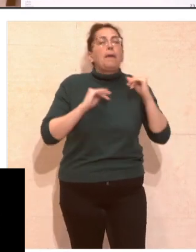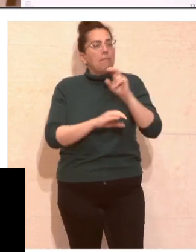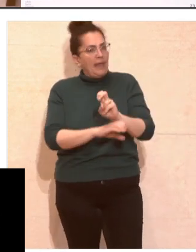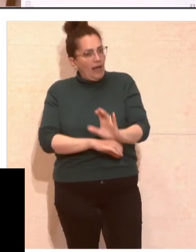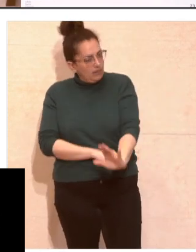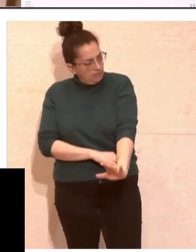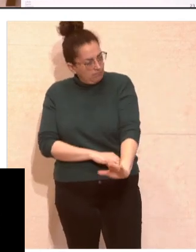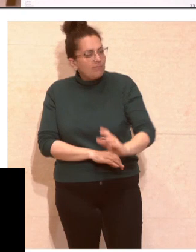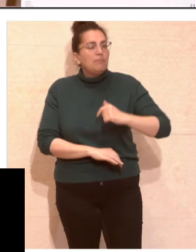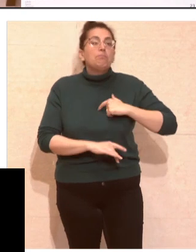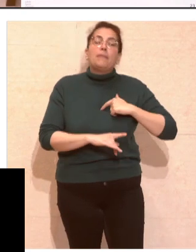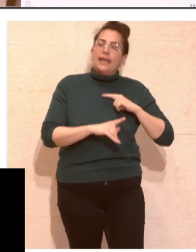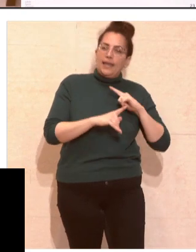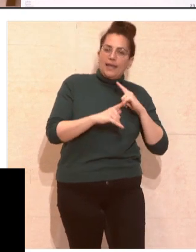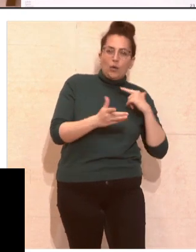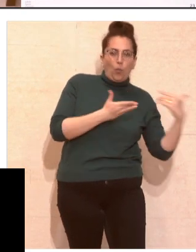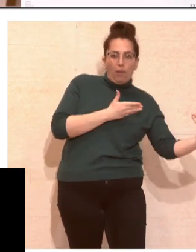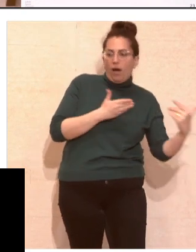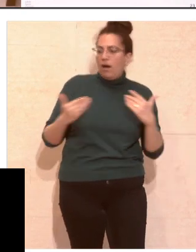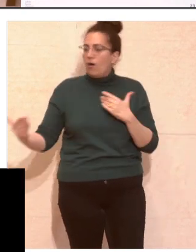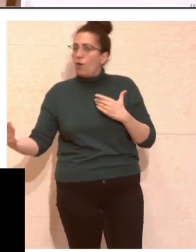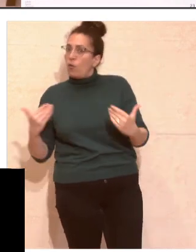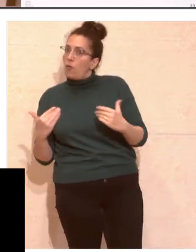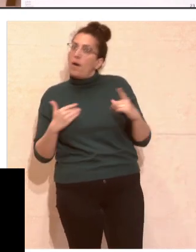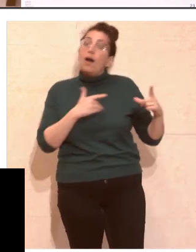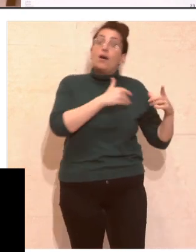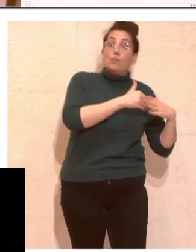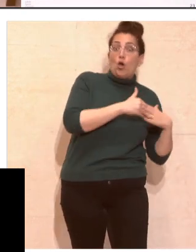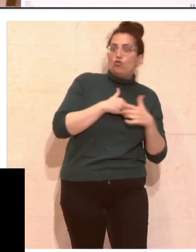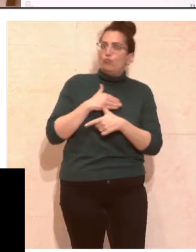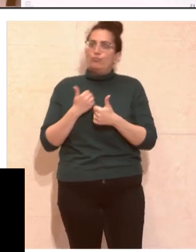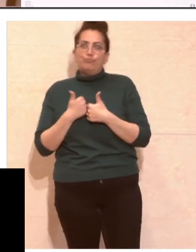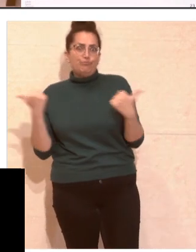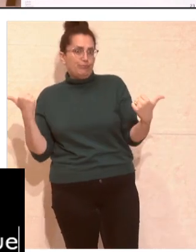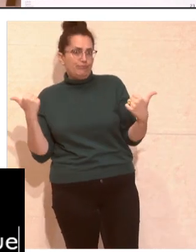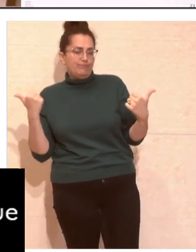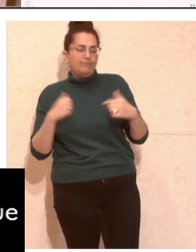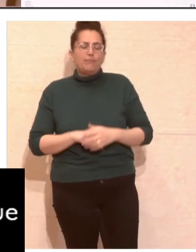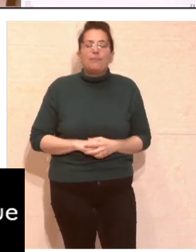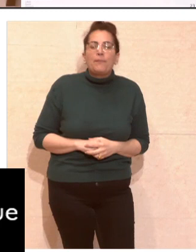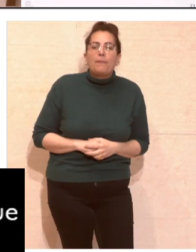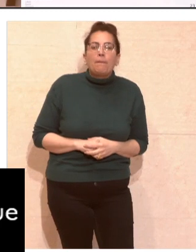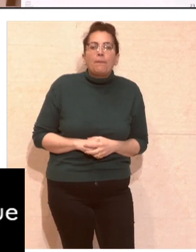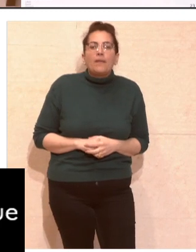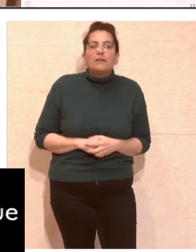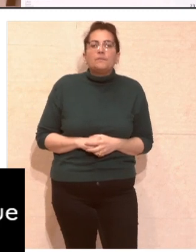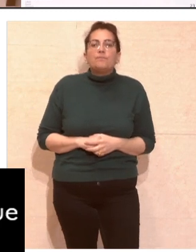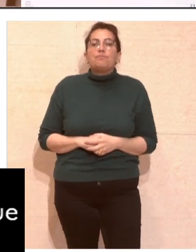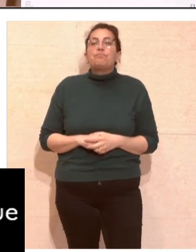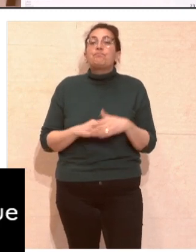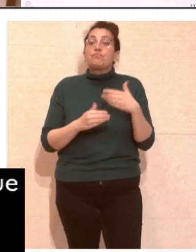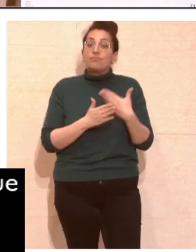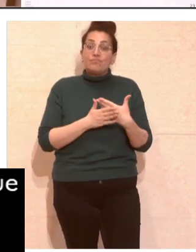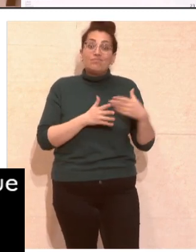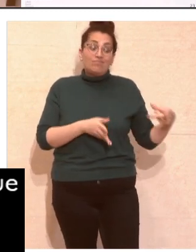sa propre composition, mais on voit vraiment quand même qu'il y a quelque chose d'assez différent. Donc, si on synthèse un peu la